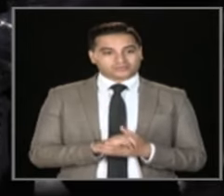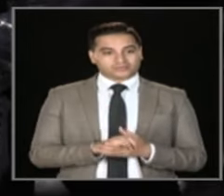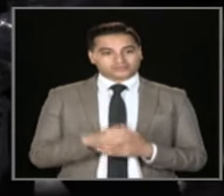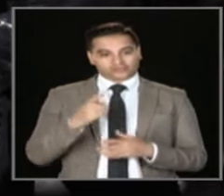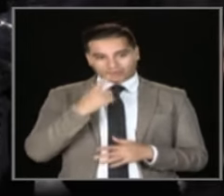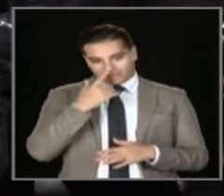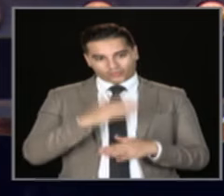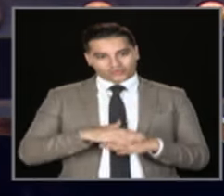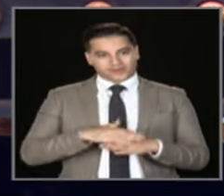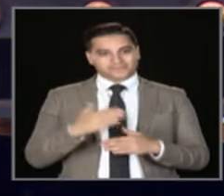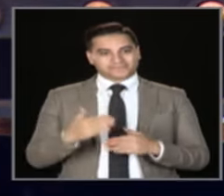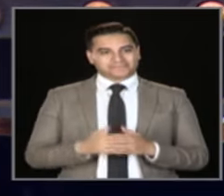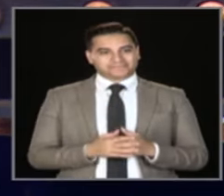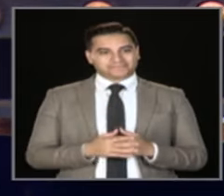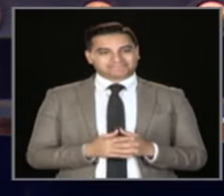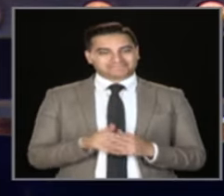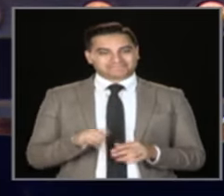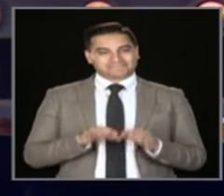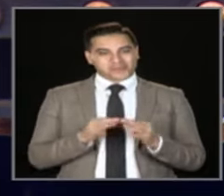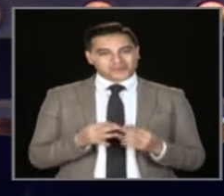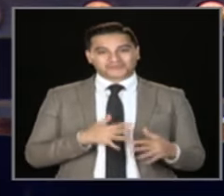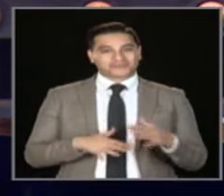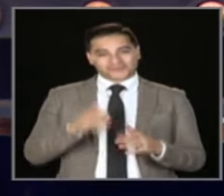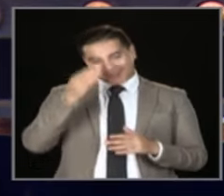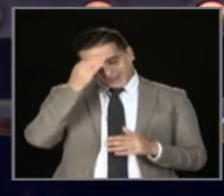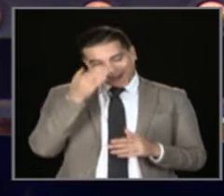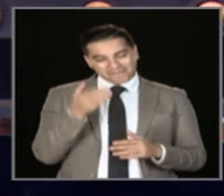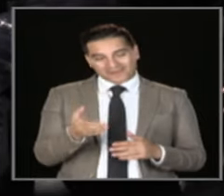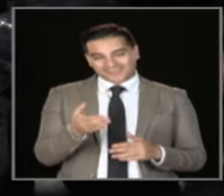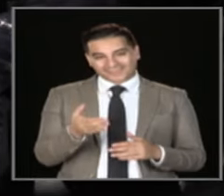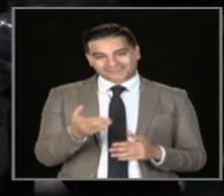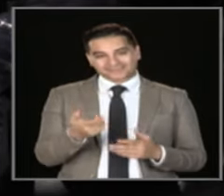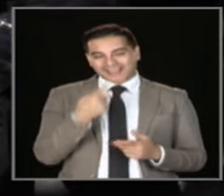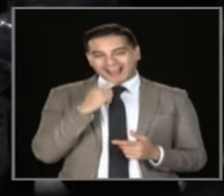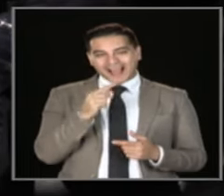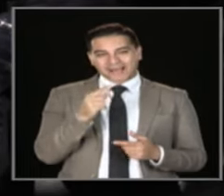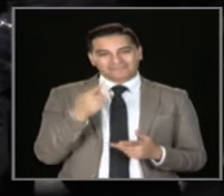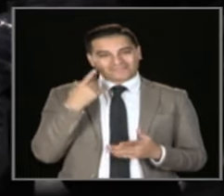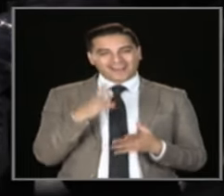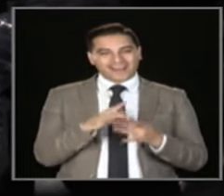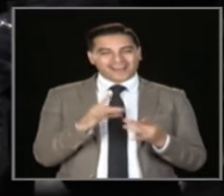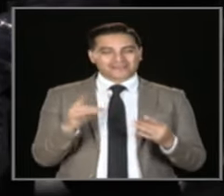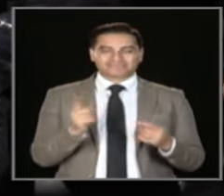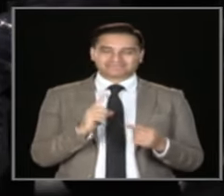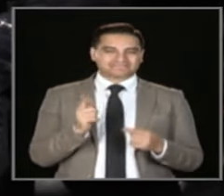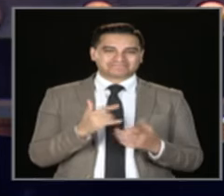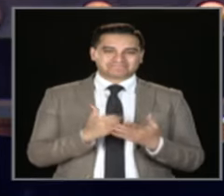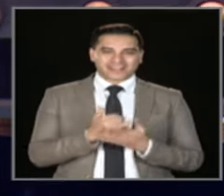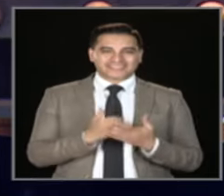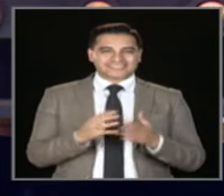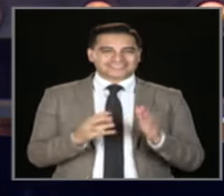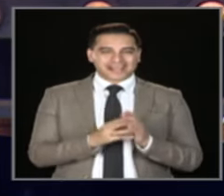الاخ بصراحه. بص، كلمه عيله، عيله العباقره مش من فراغ. ده حقيقي، ده كل الناس سواء مدارس جامعات وكل